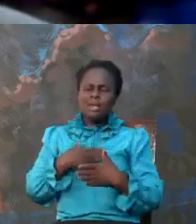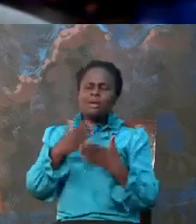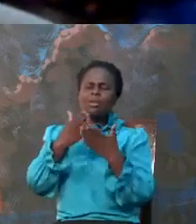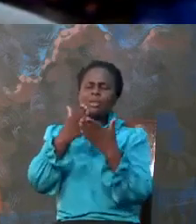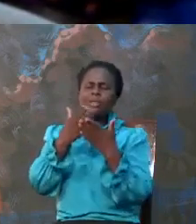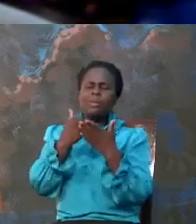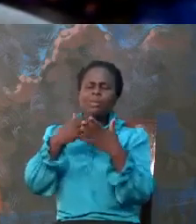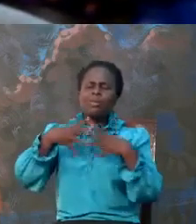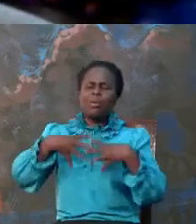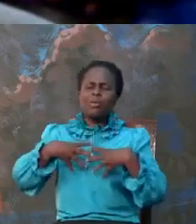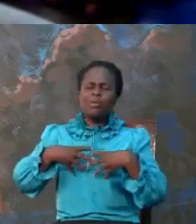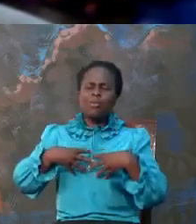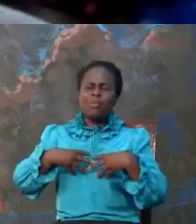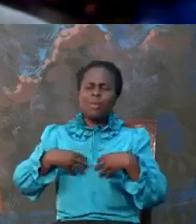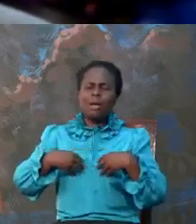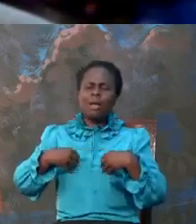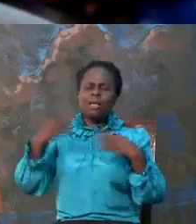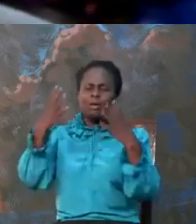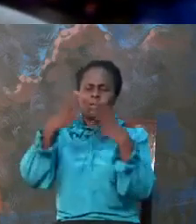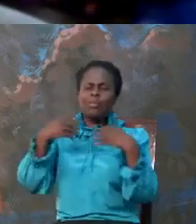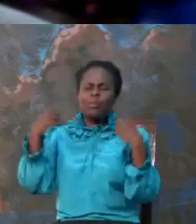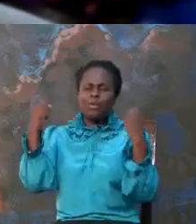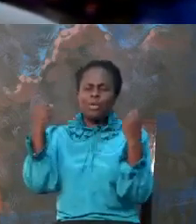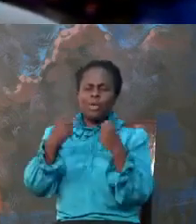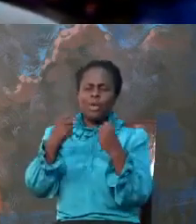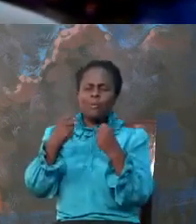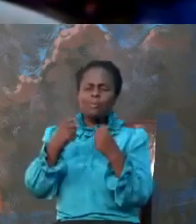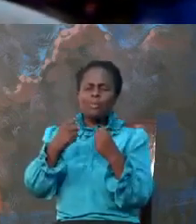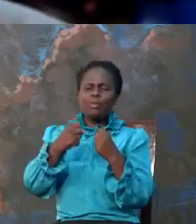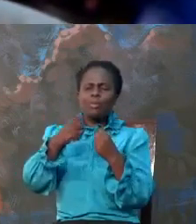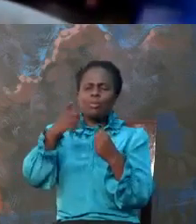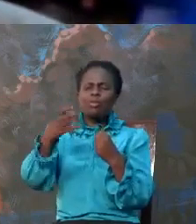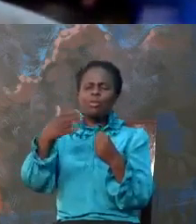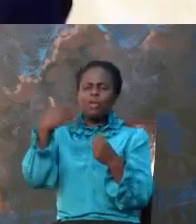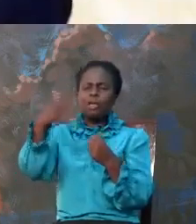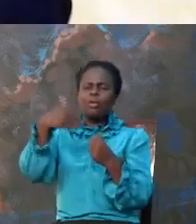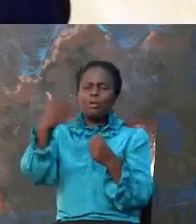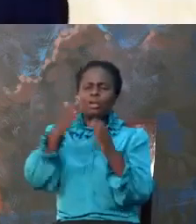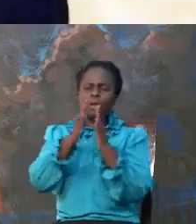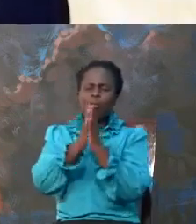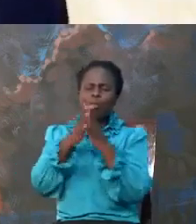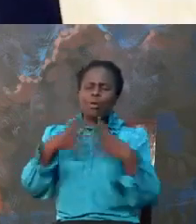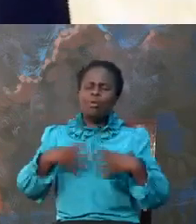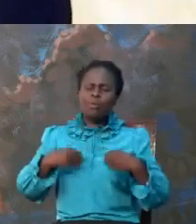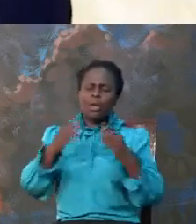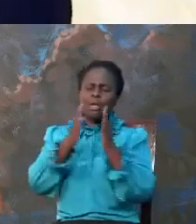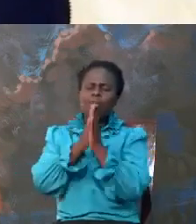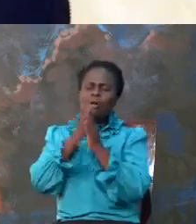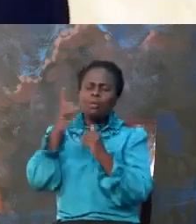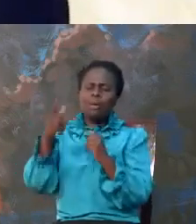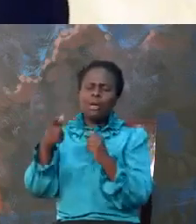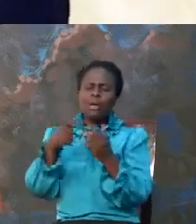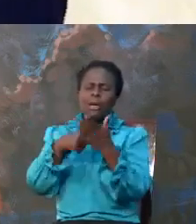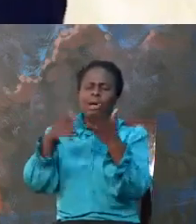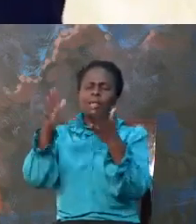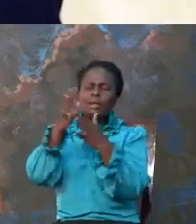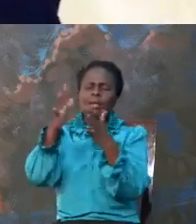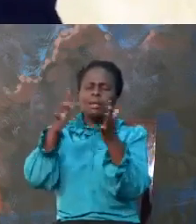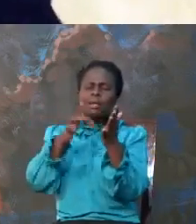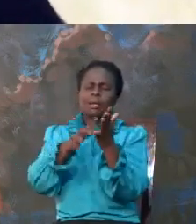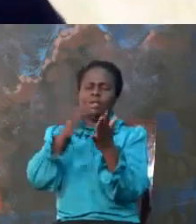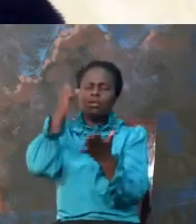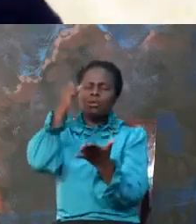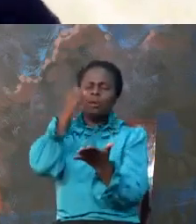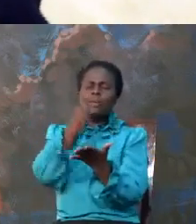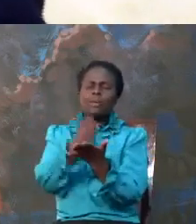kutuponya. Tumishi wako wanapoendelea na kuomba, kubali maombi haya katika jina la Yesu.